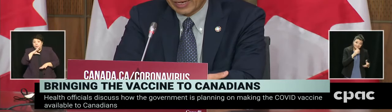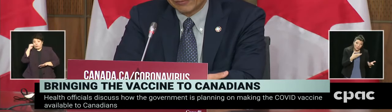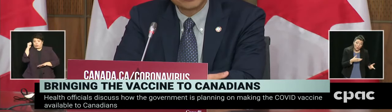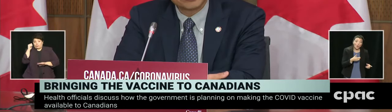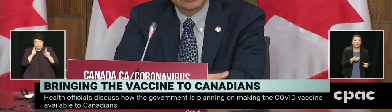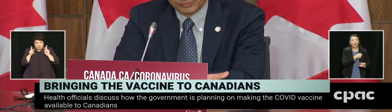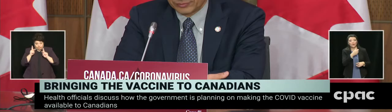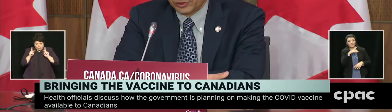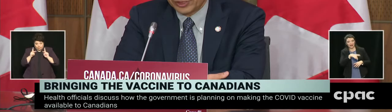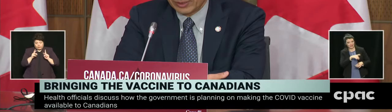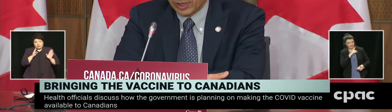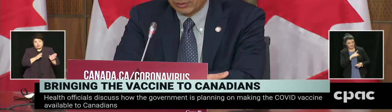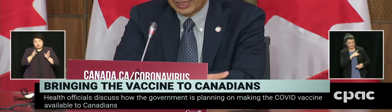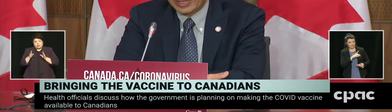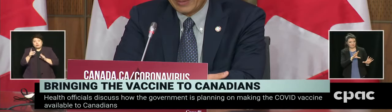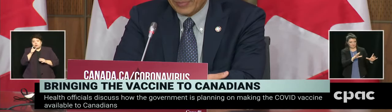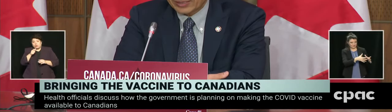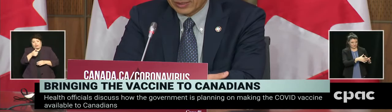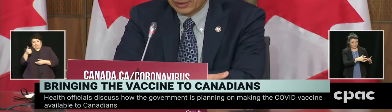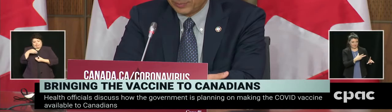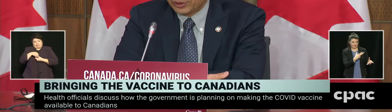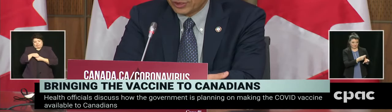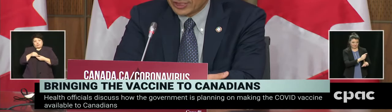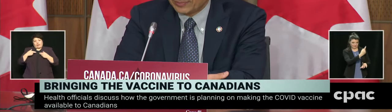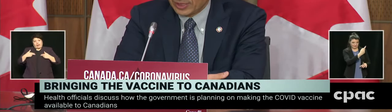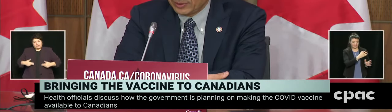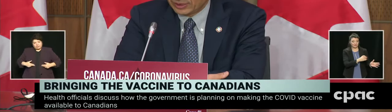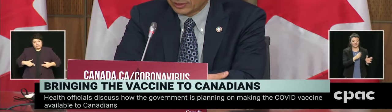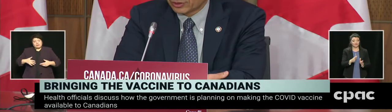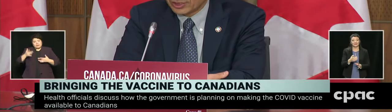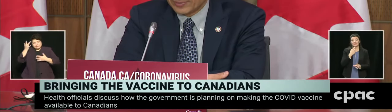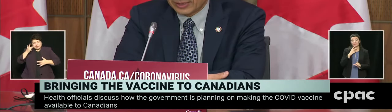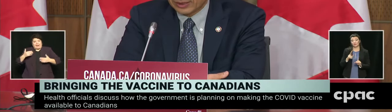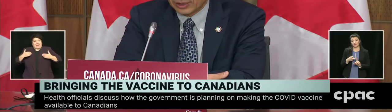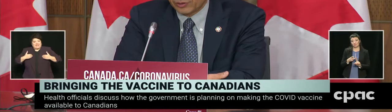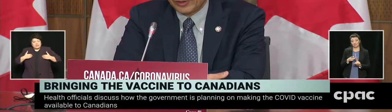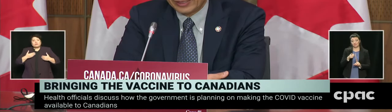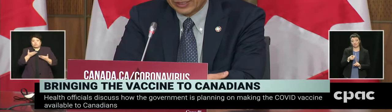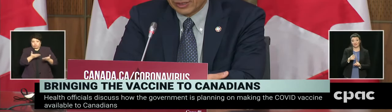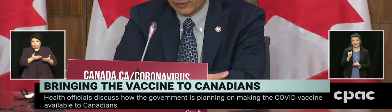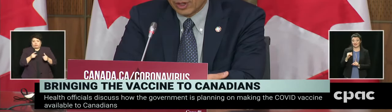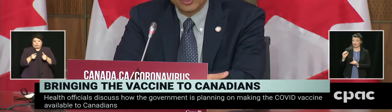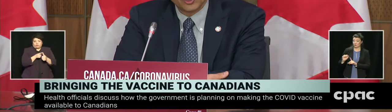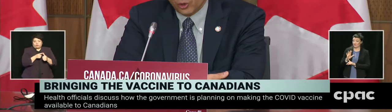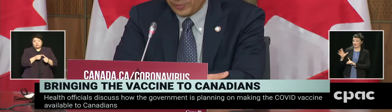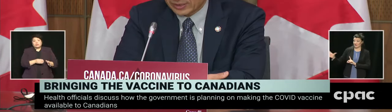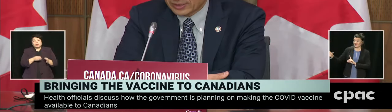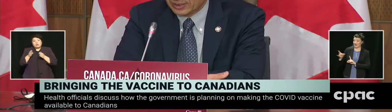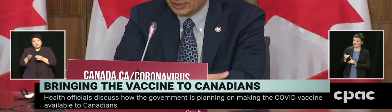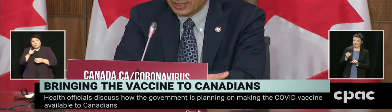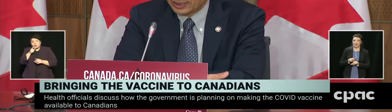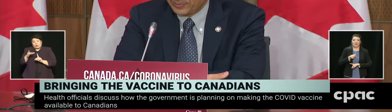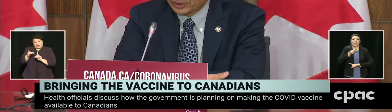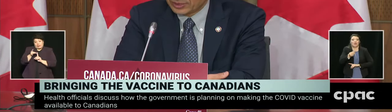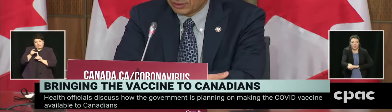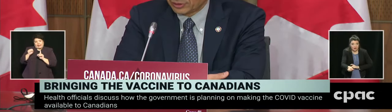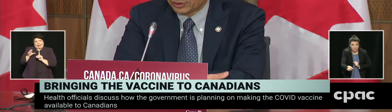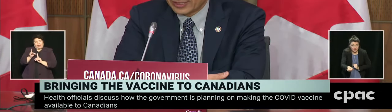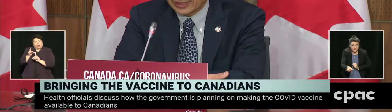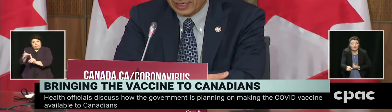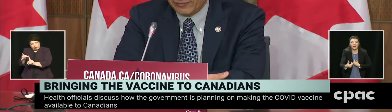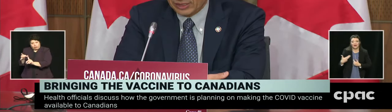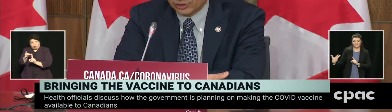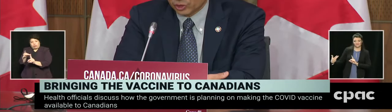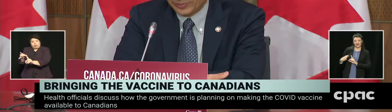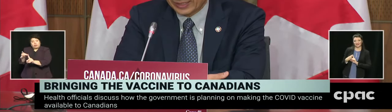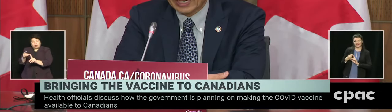conditions graves. Deuxièmement, les personnes les plus susceptibles de transmettre la COVID-19 aux personnes qui présentent un